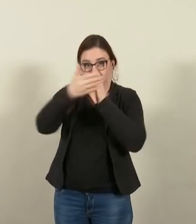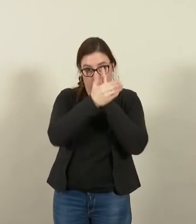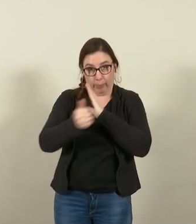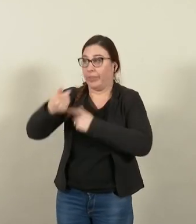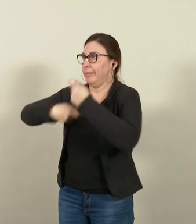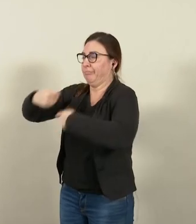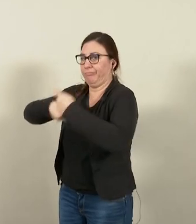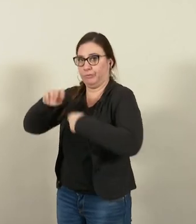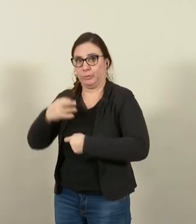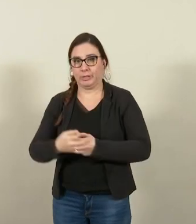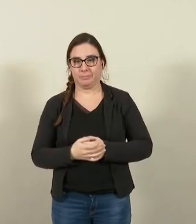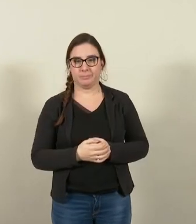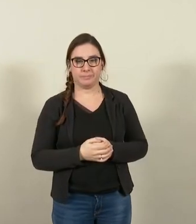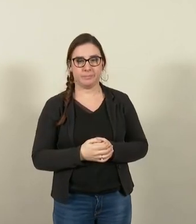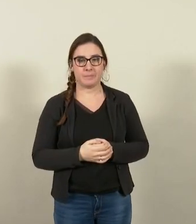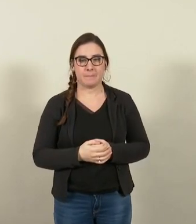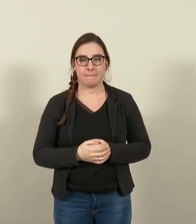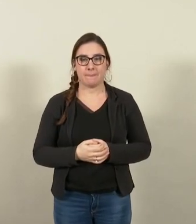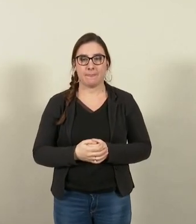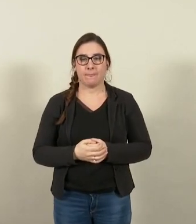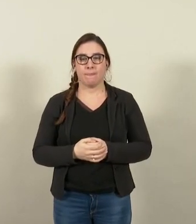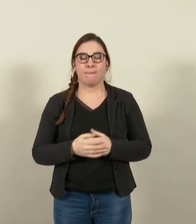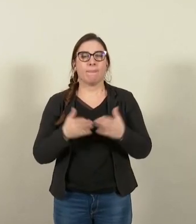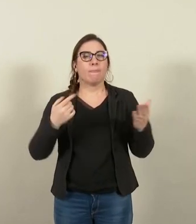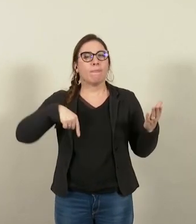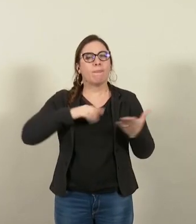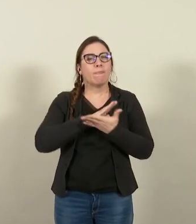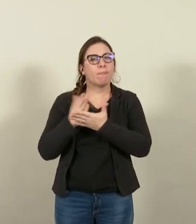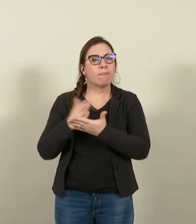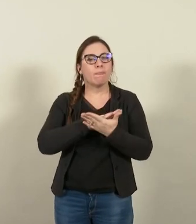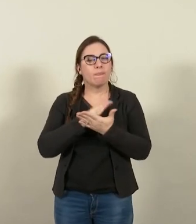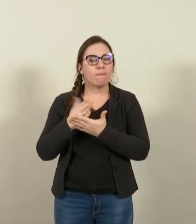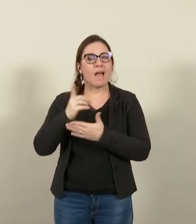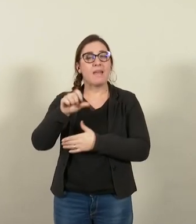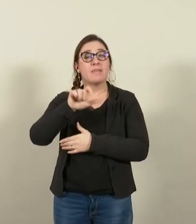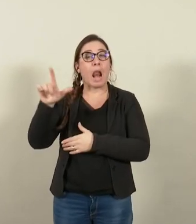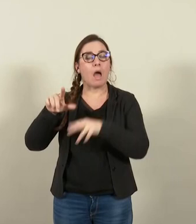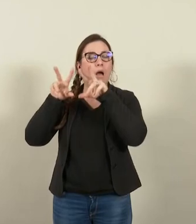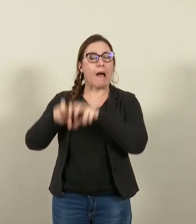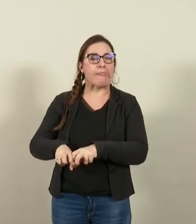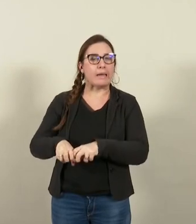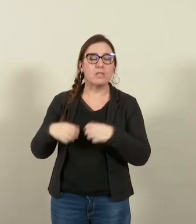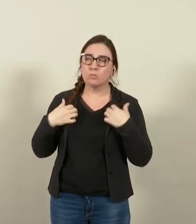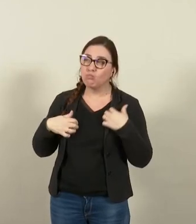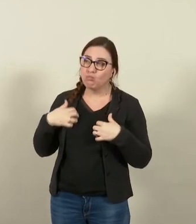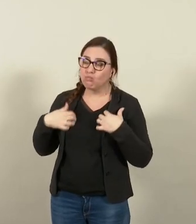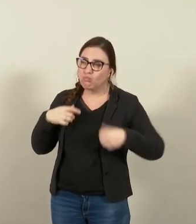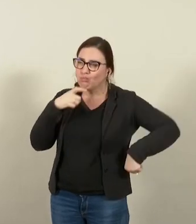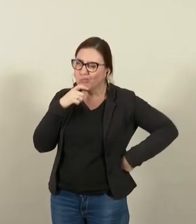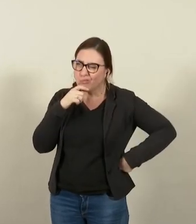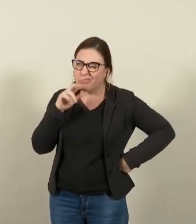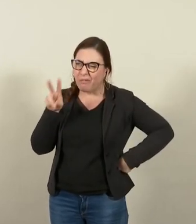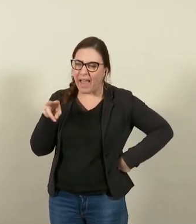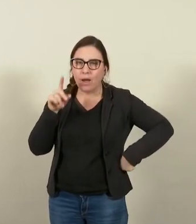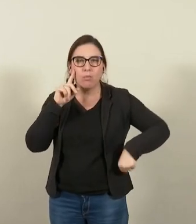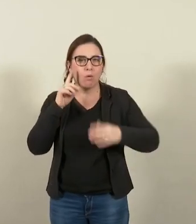sûr vous comprenez bien qu'on est on doute un peu de l'analyse financière du DAL telle qu'elle est produite pour euh critiquer